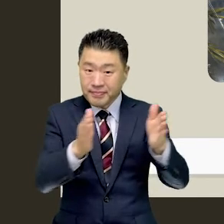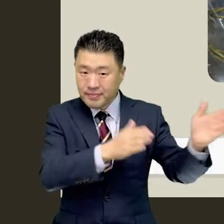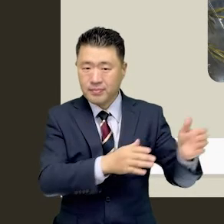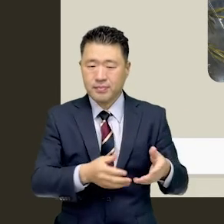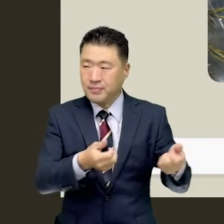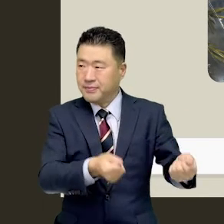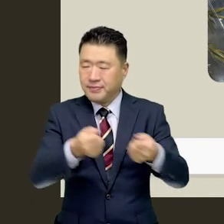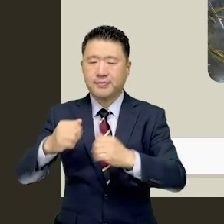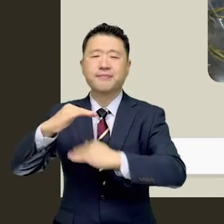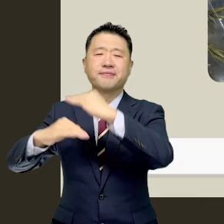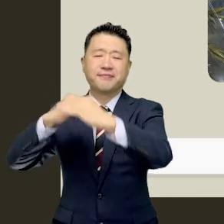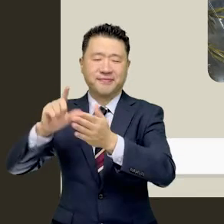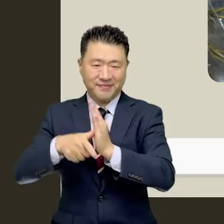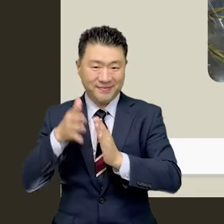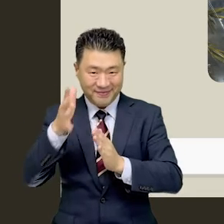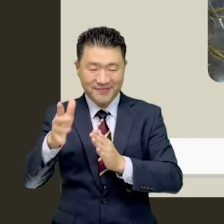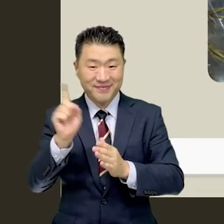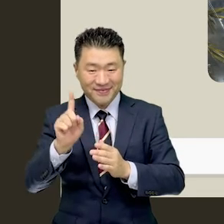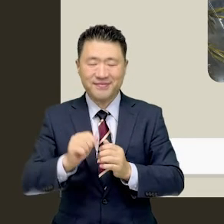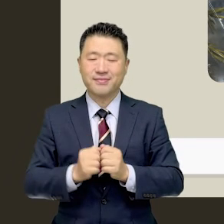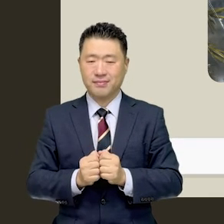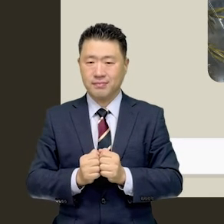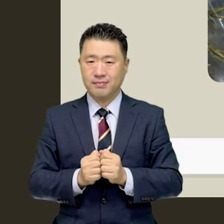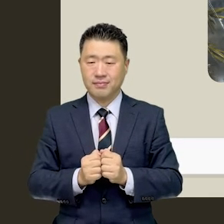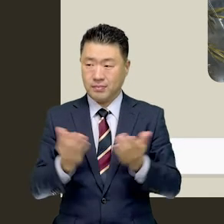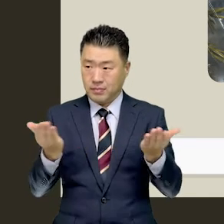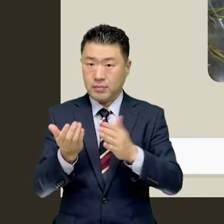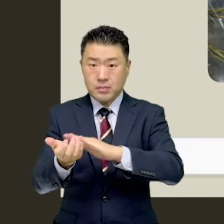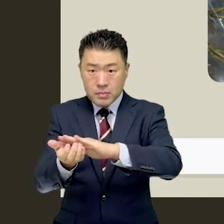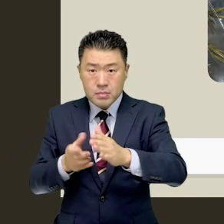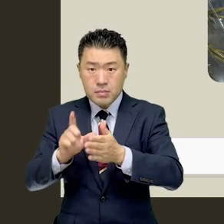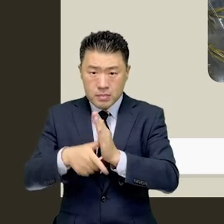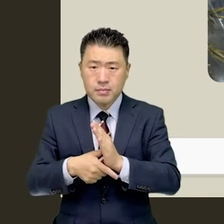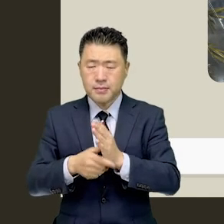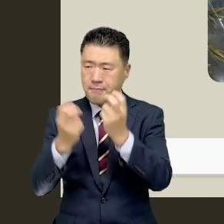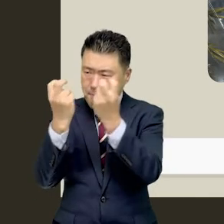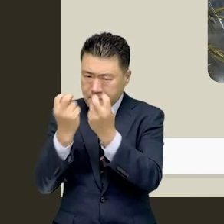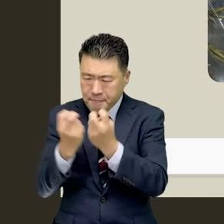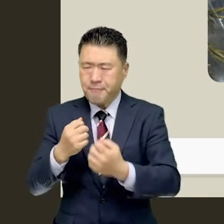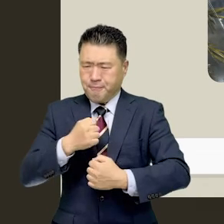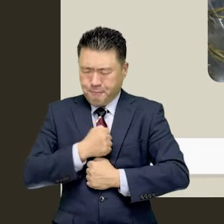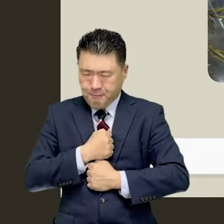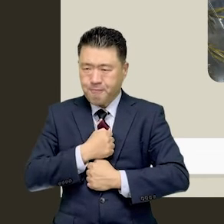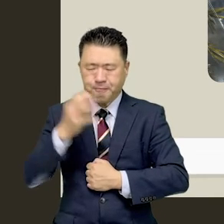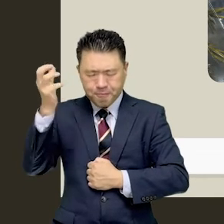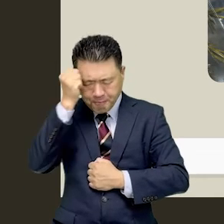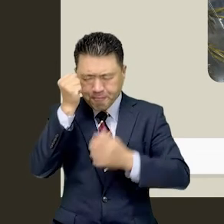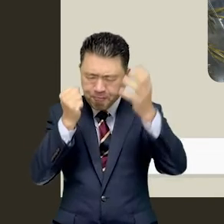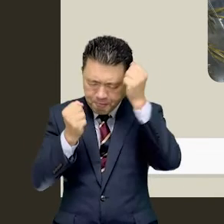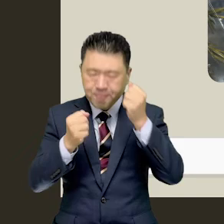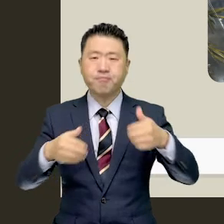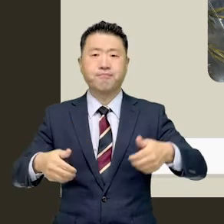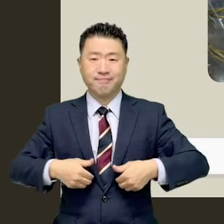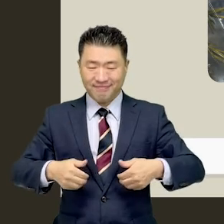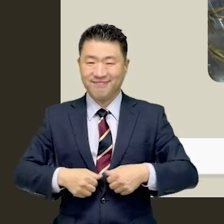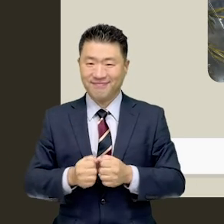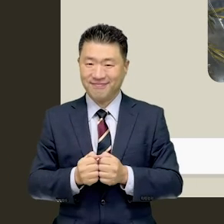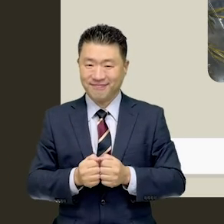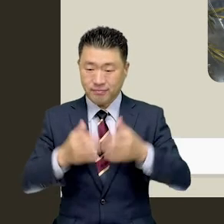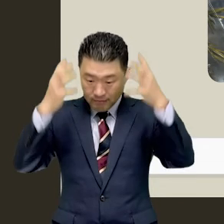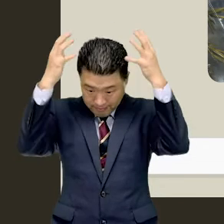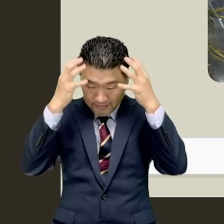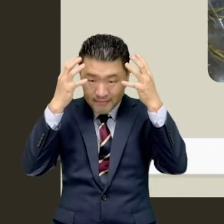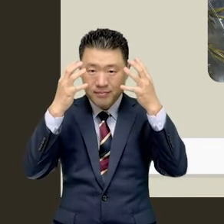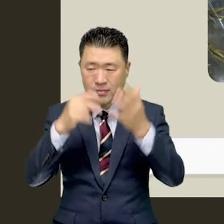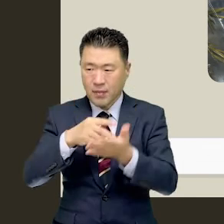때의 안전수칙입니다. 우선 작업 전에는 작업 방법과 주의사항을 숙지합니다. 안전모,